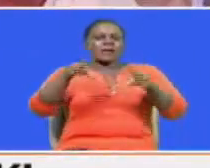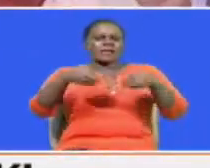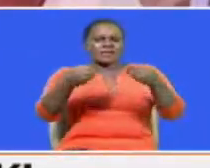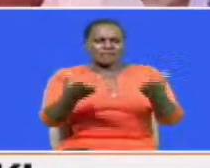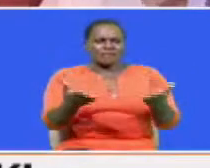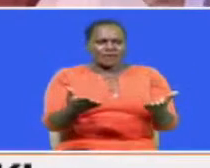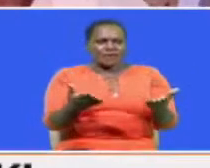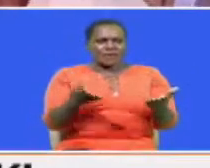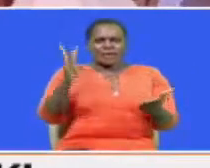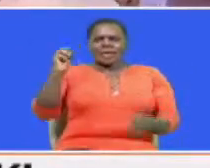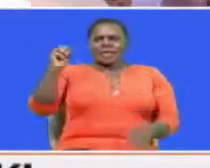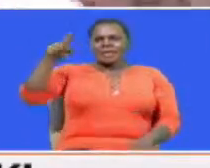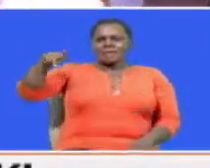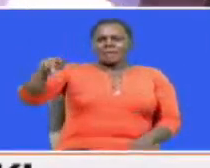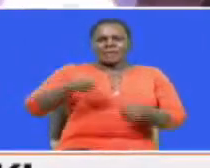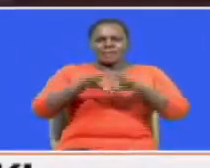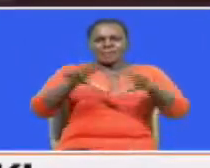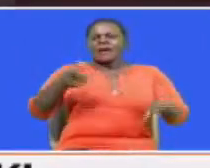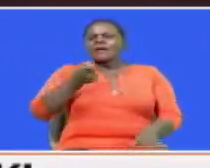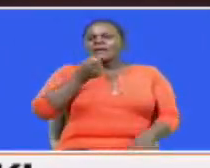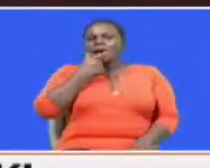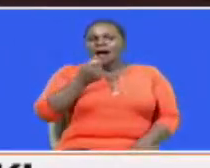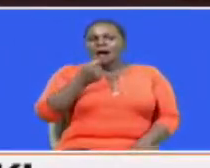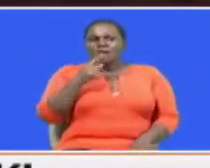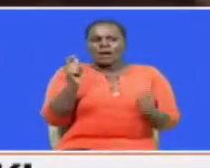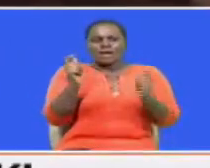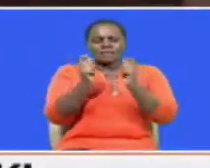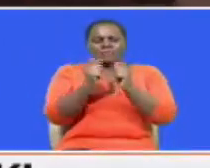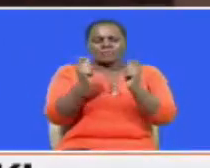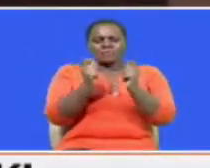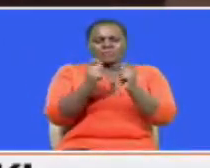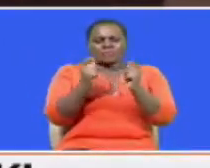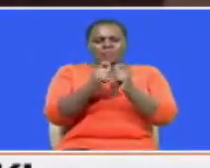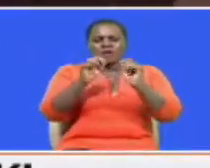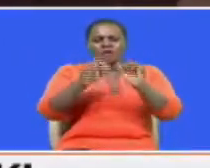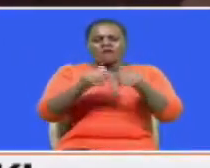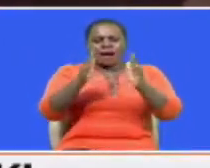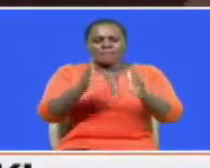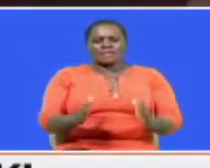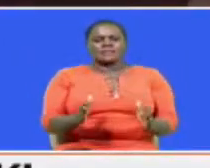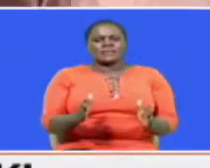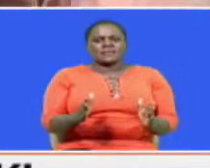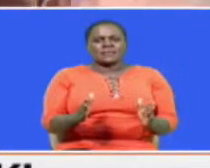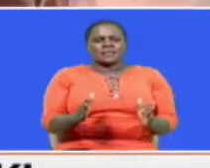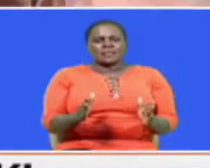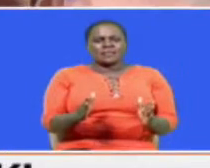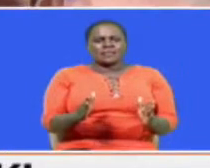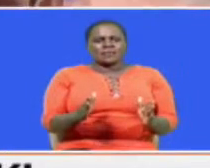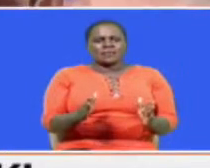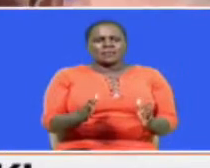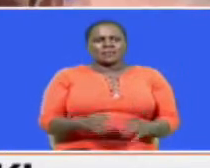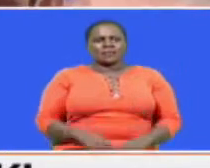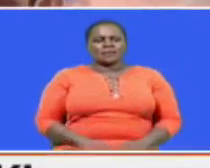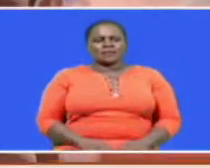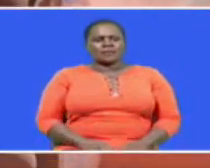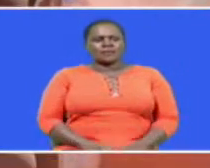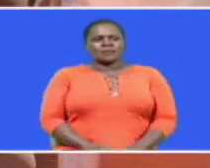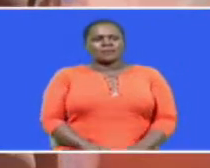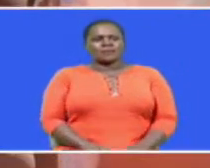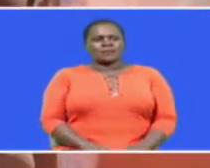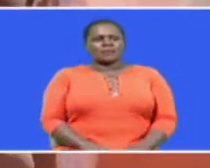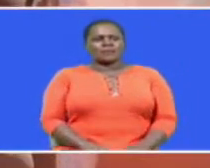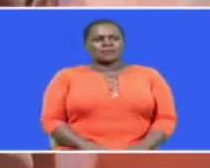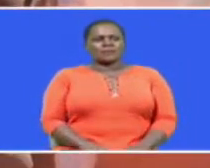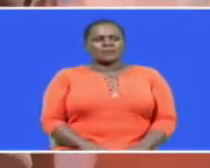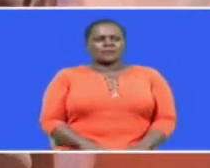Tarbaj, mbunge huyo alisambaza dawa za kuua wadudu kwa wakulima katika eneo bunge lake. Ahmed Hussein, KT News, Tarbaj,